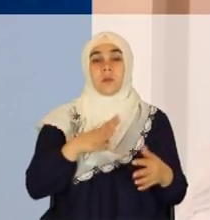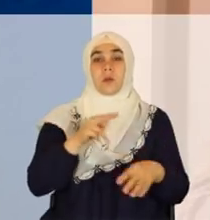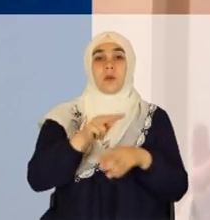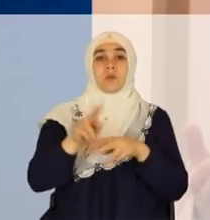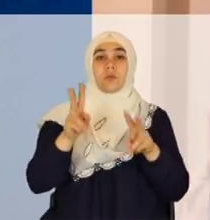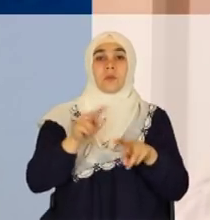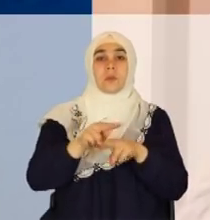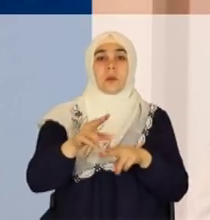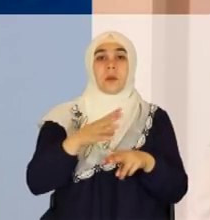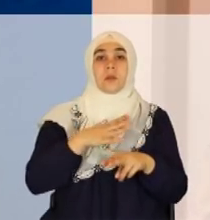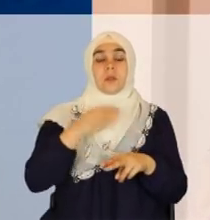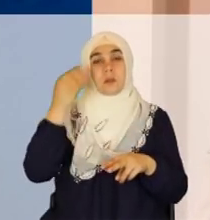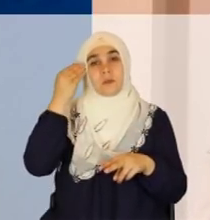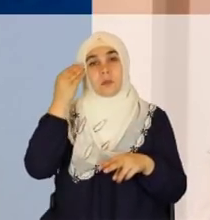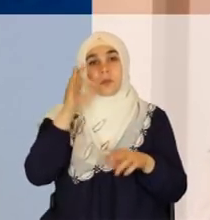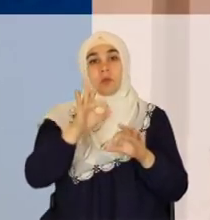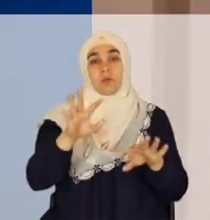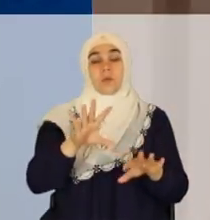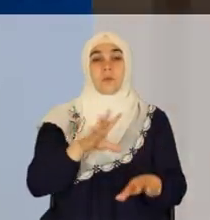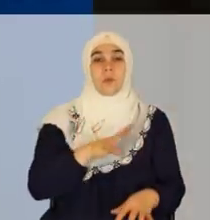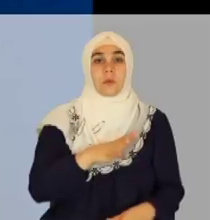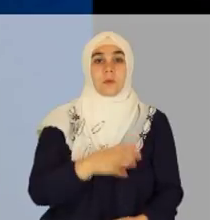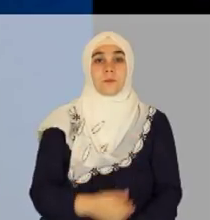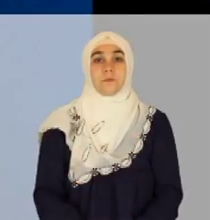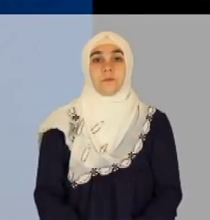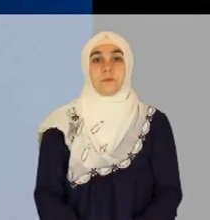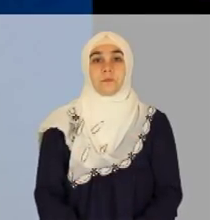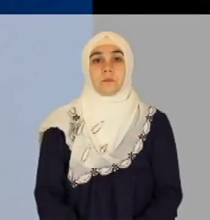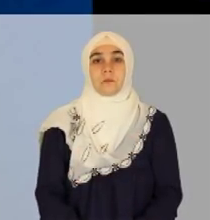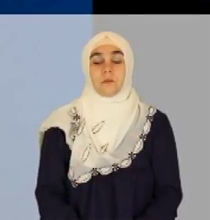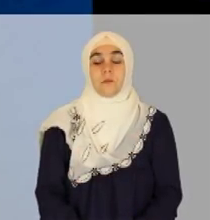bir tavsiyasini muxtasari bo'ladi.